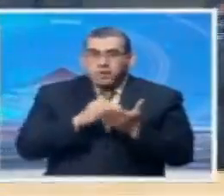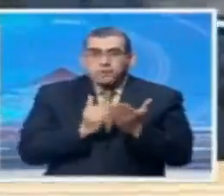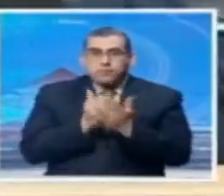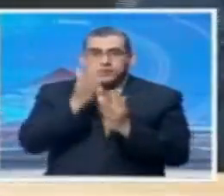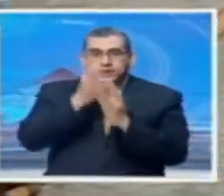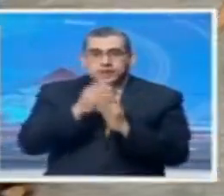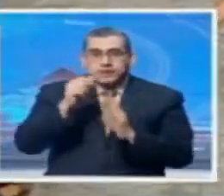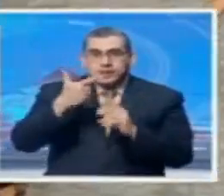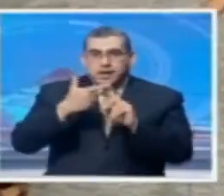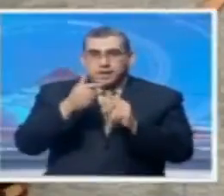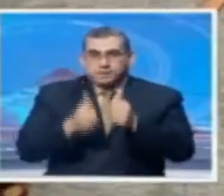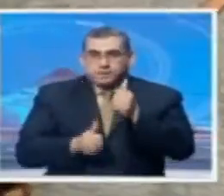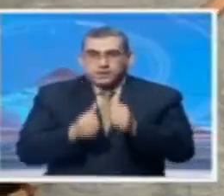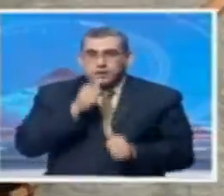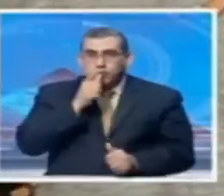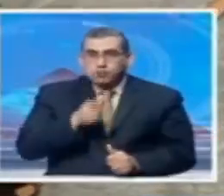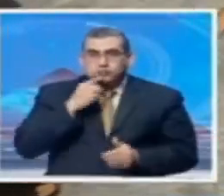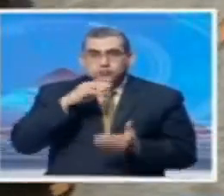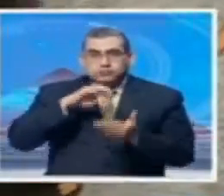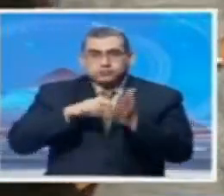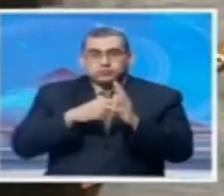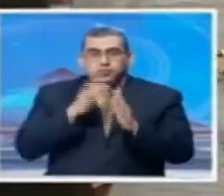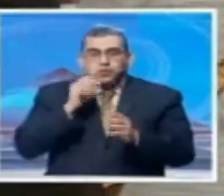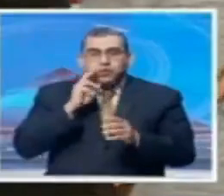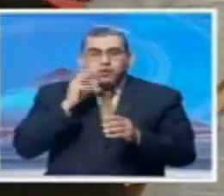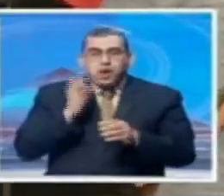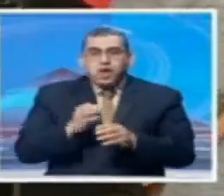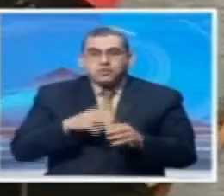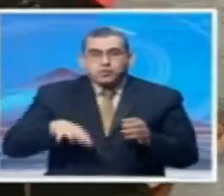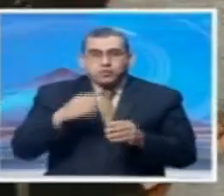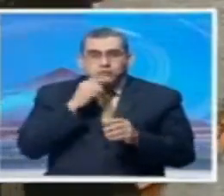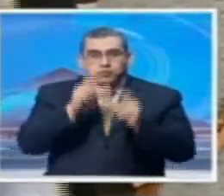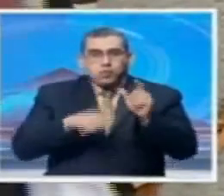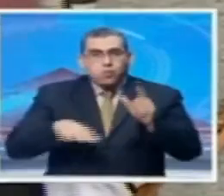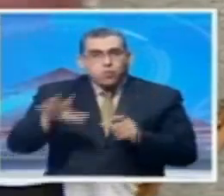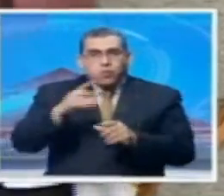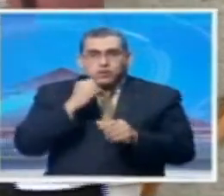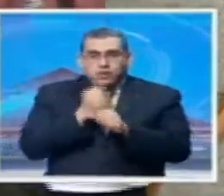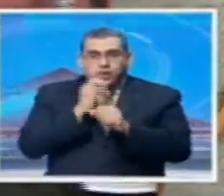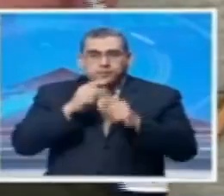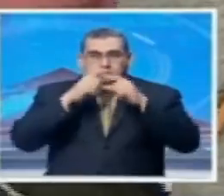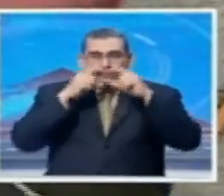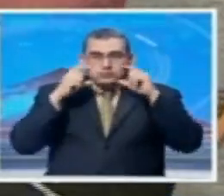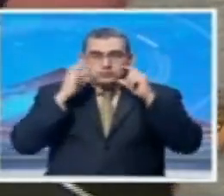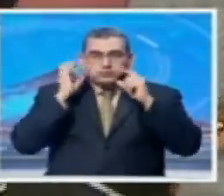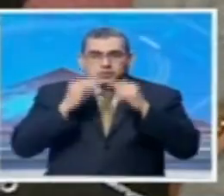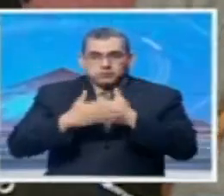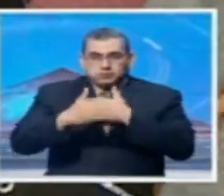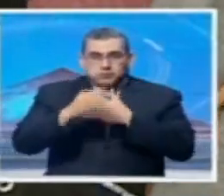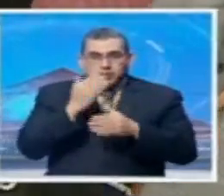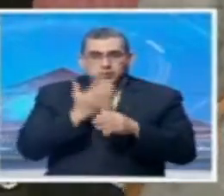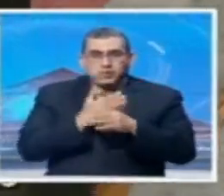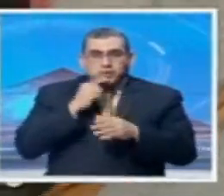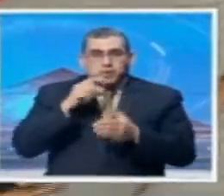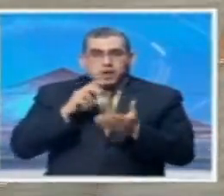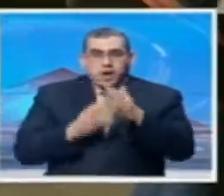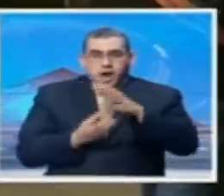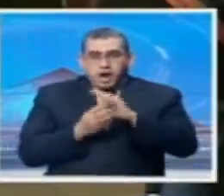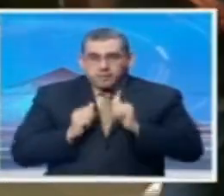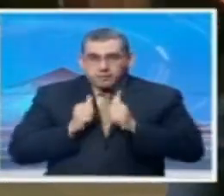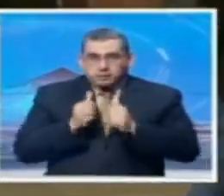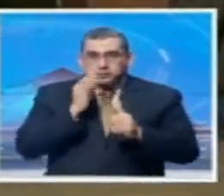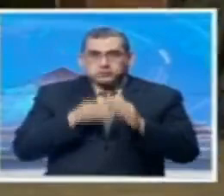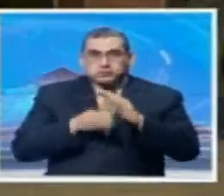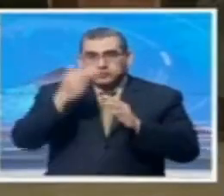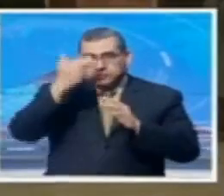الثاني، مشددا على ضرورة الالتزام من جانب الجميع بمتابعة عملية دخول الطلاب للحرم الجامعي